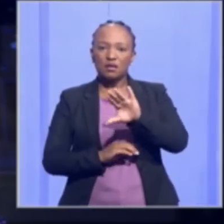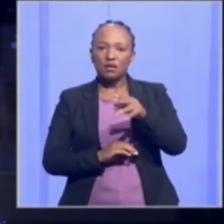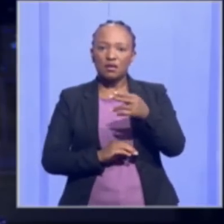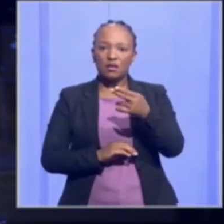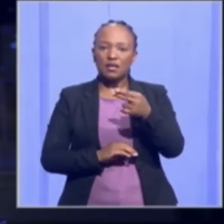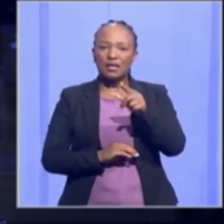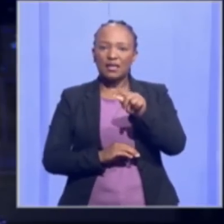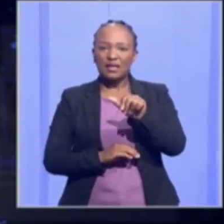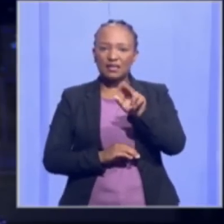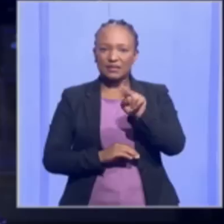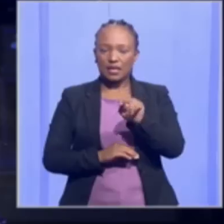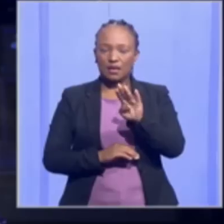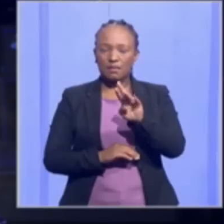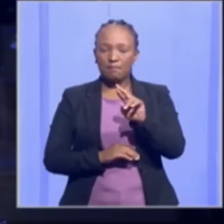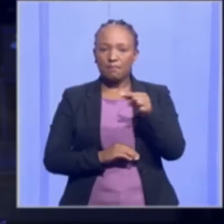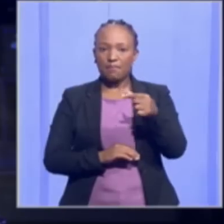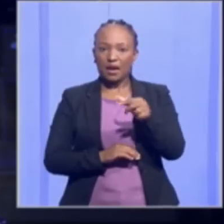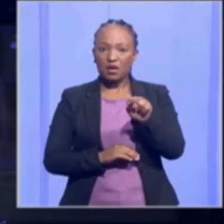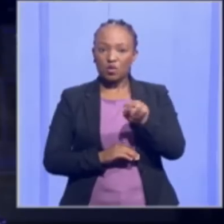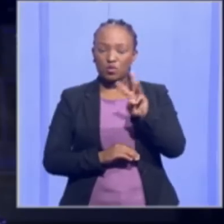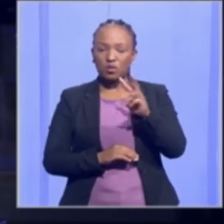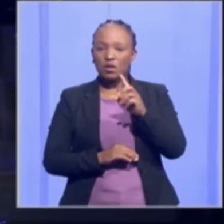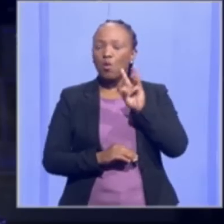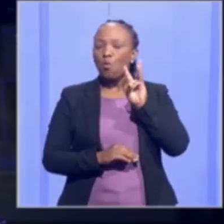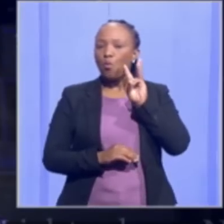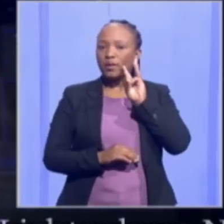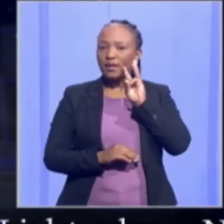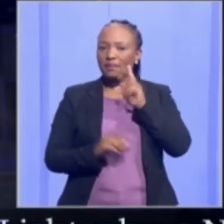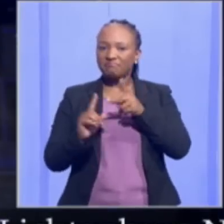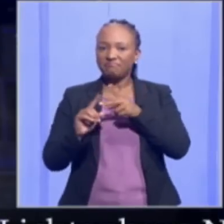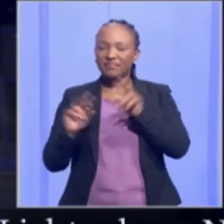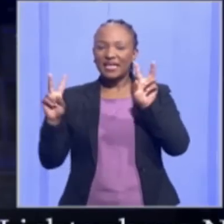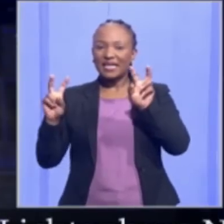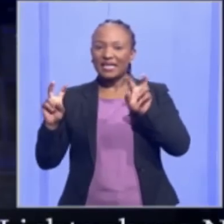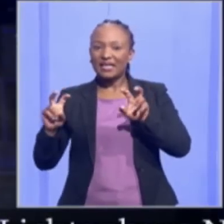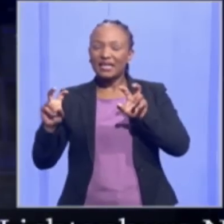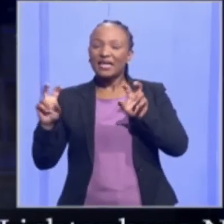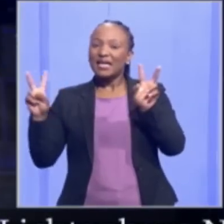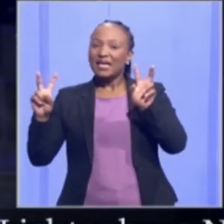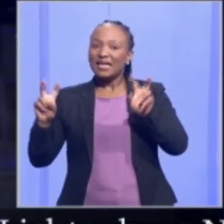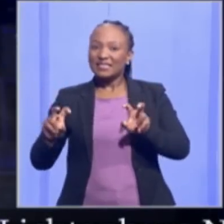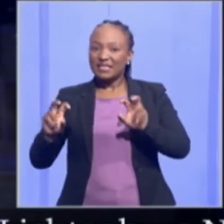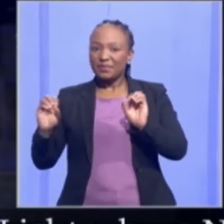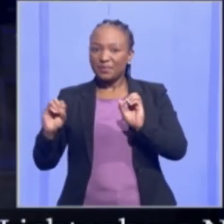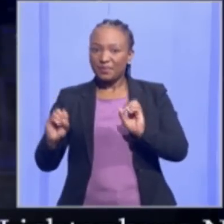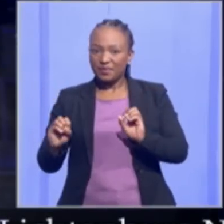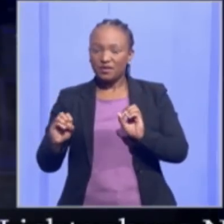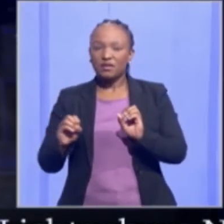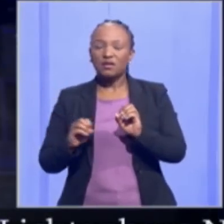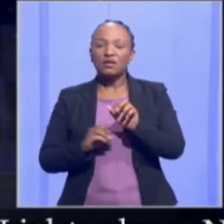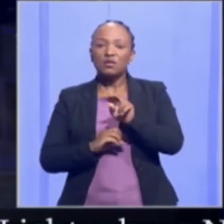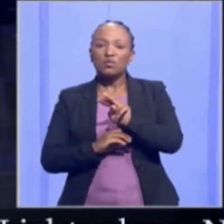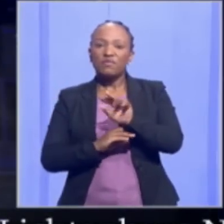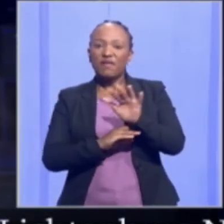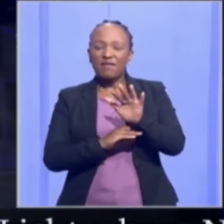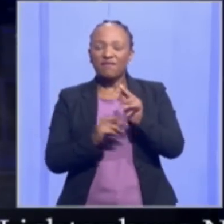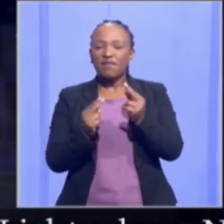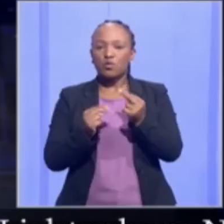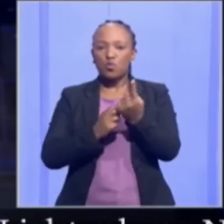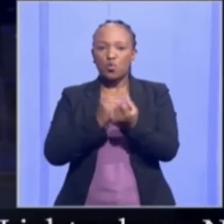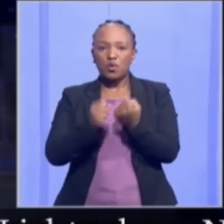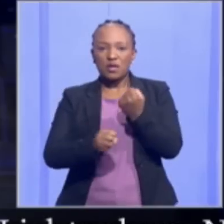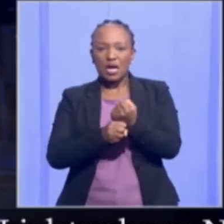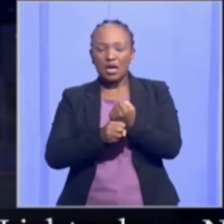re ha esale ba hloka metsi le motlakase mme ba kitikile Keresemese le mathwaso a selemo se setjha